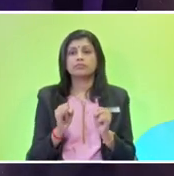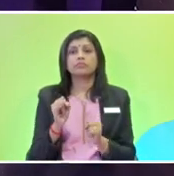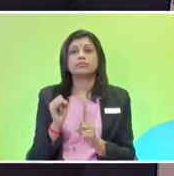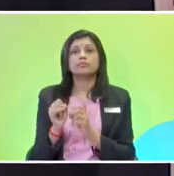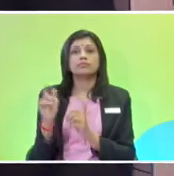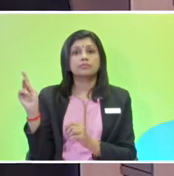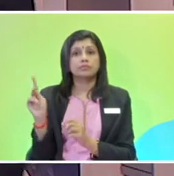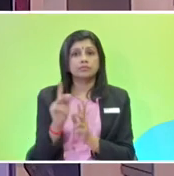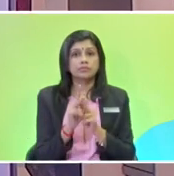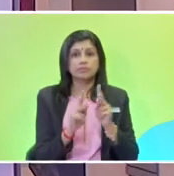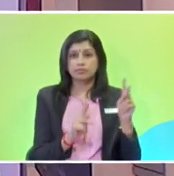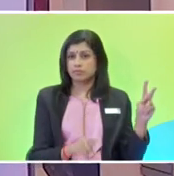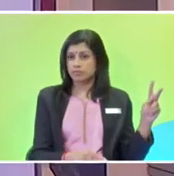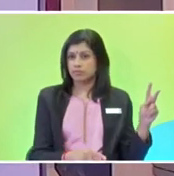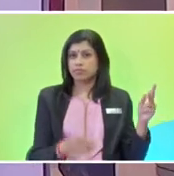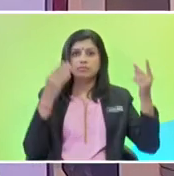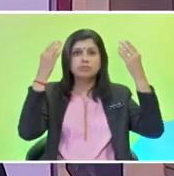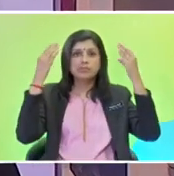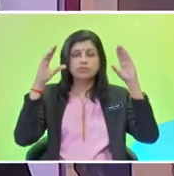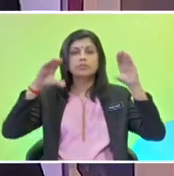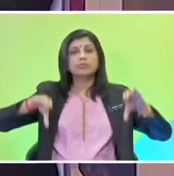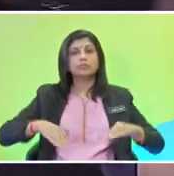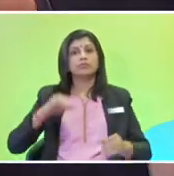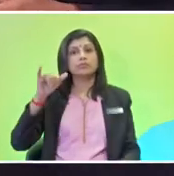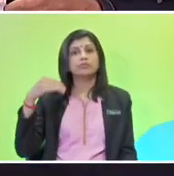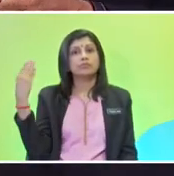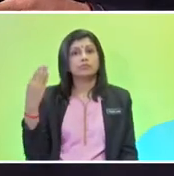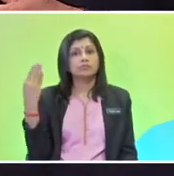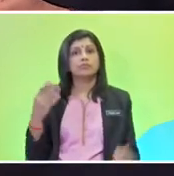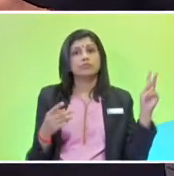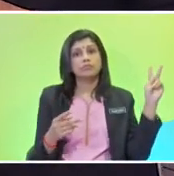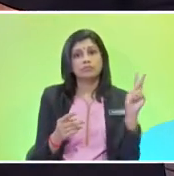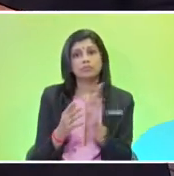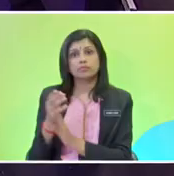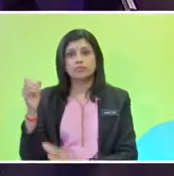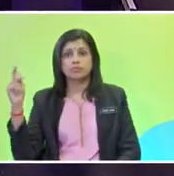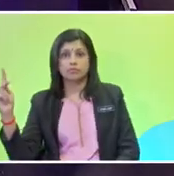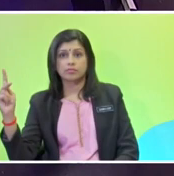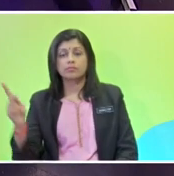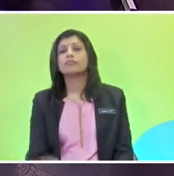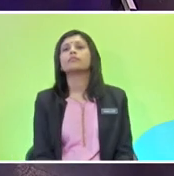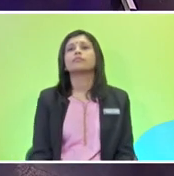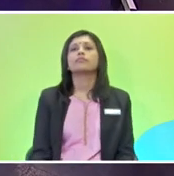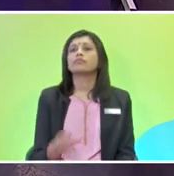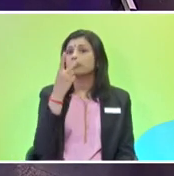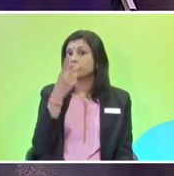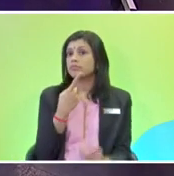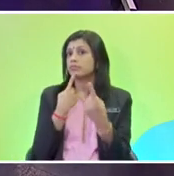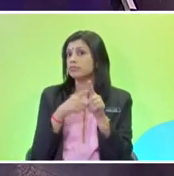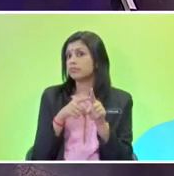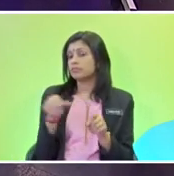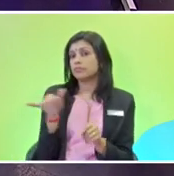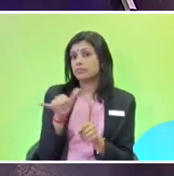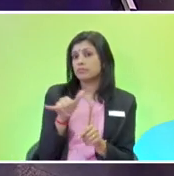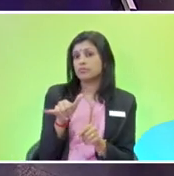buat yang kita dah biasa belajar, kiri ke kanan. Adakah dapat jawapan yang sama? Okey, cikgu. Kita tengok. Mari kita. Adakah dapat jawapan